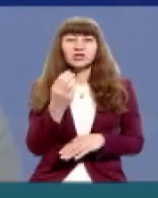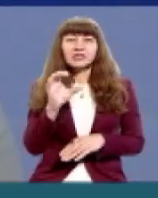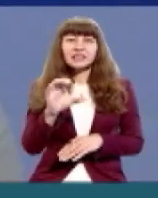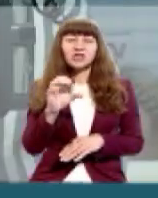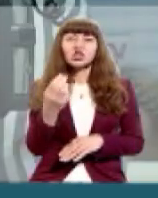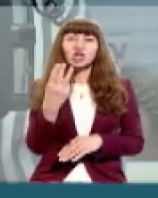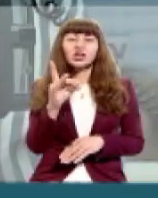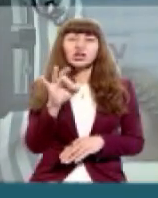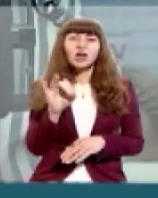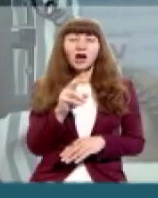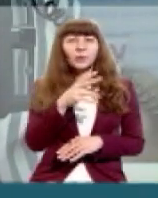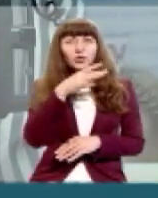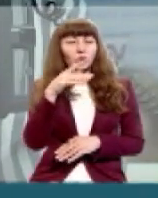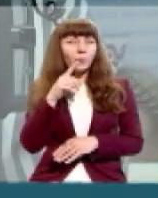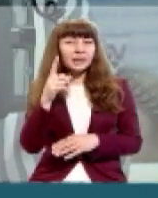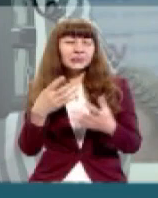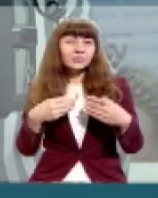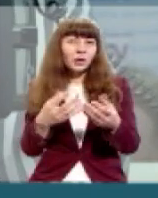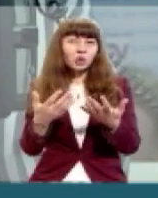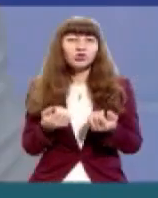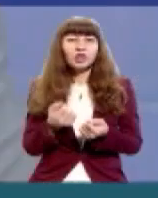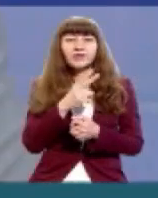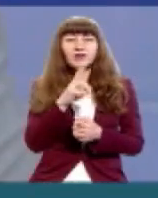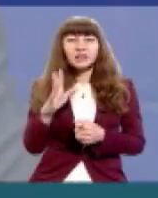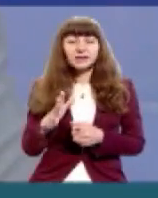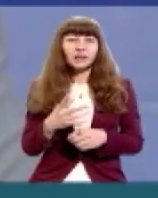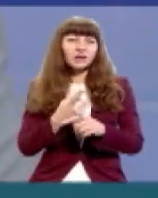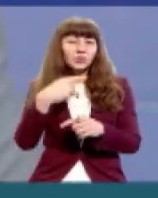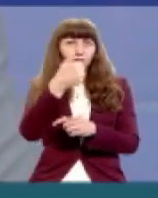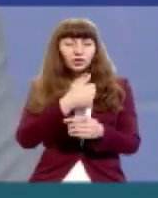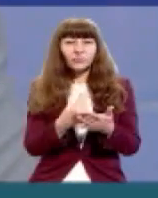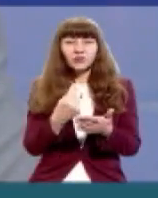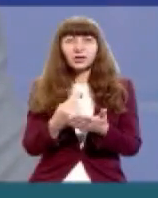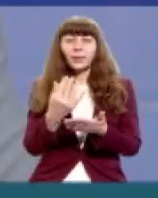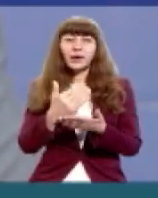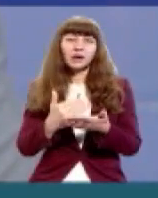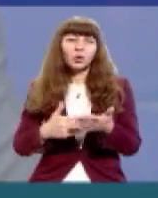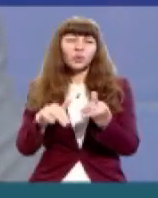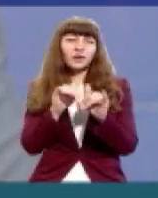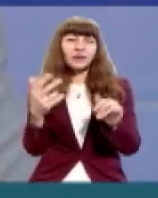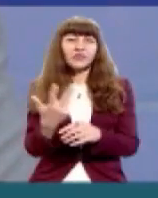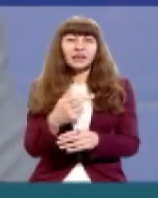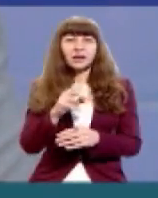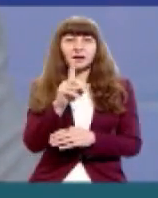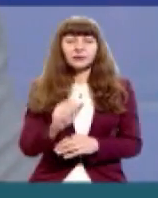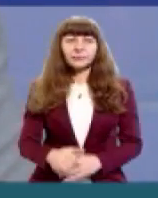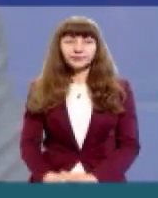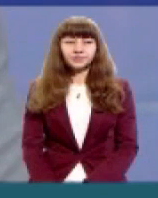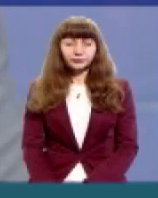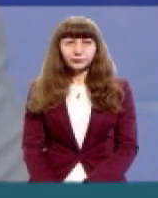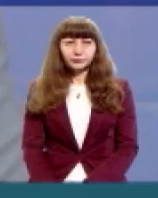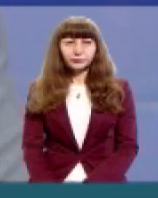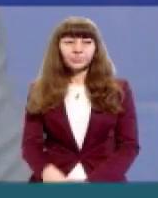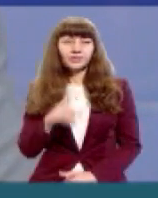Благодаря этому проекту сотни молодых семей приобрели заветные квадратные метры. В этом году финансирование программы увеличат в 3 раза. Молодежь